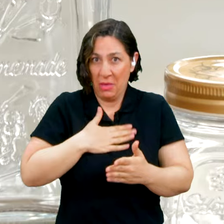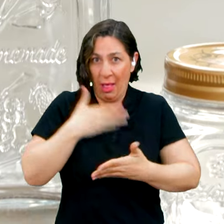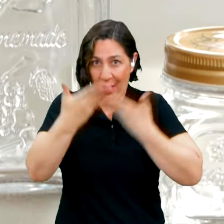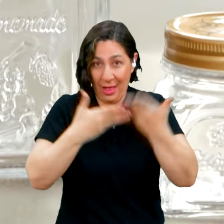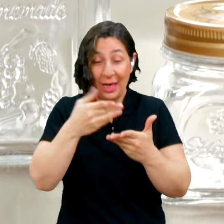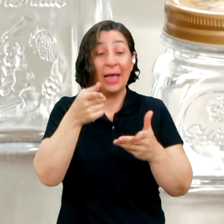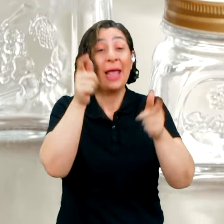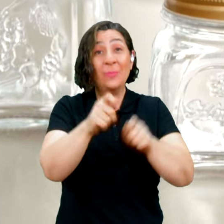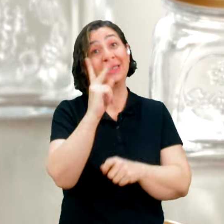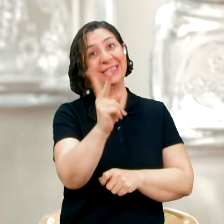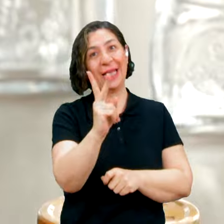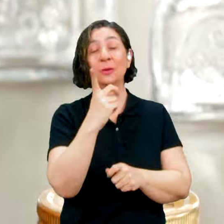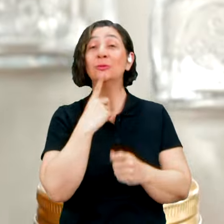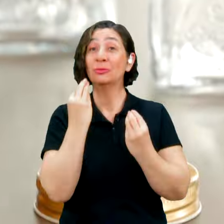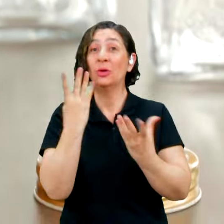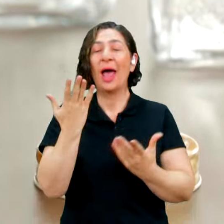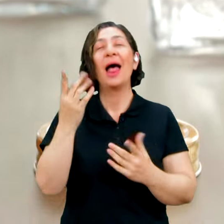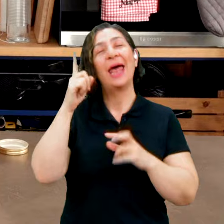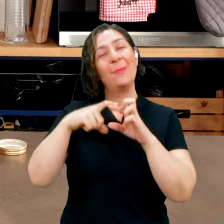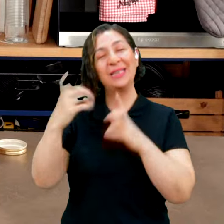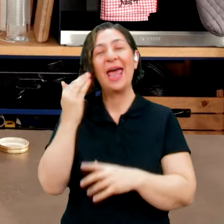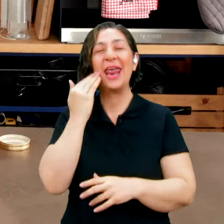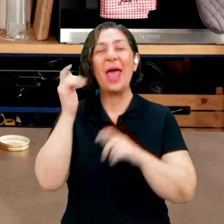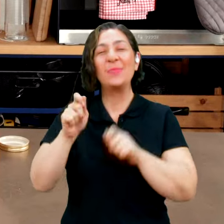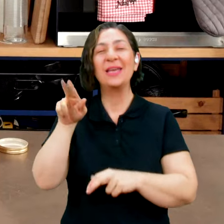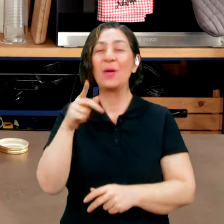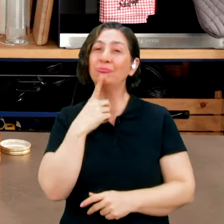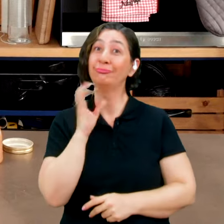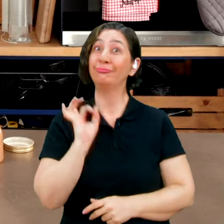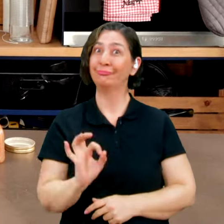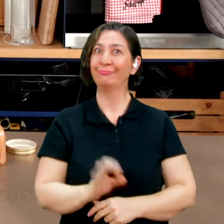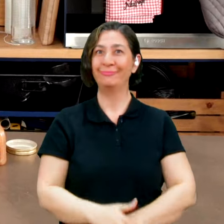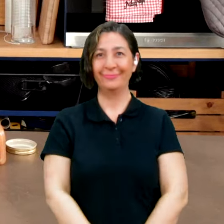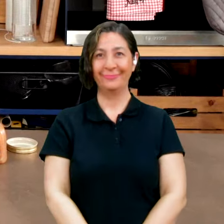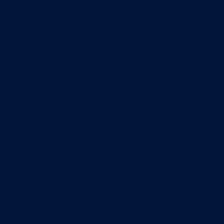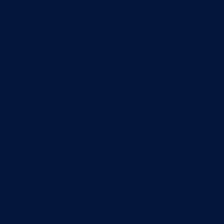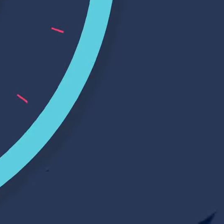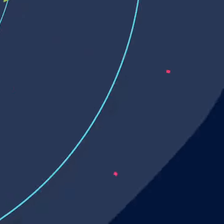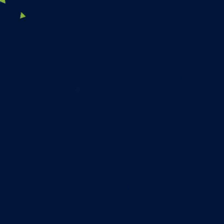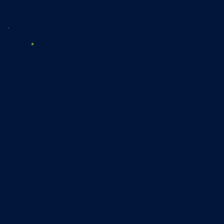uygulaması sizden. Güzel marmelatlı günleriniz olsun. Rahmetli anneannemin yaptığı gibi. Çok da lezzetli.